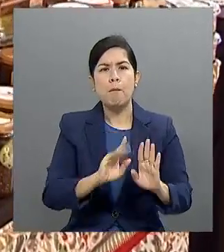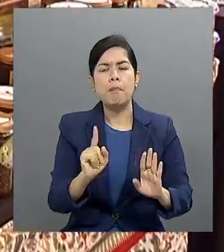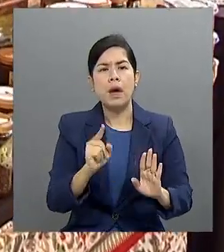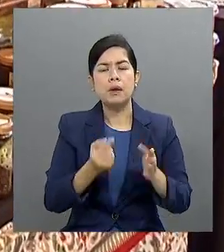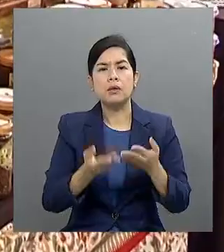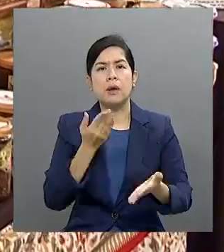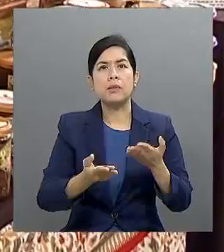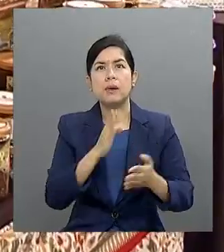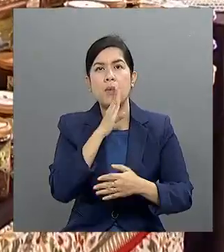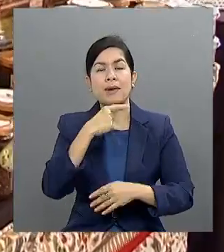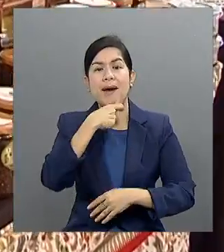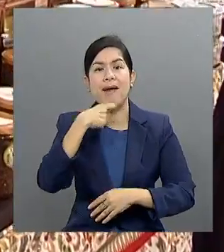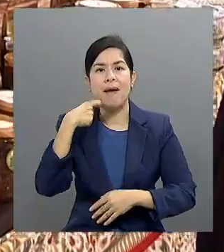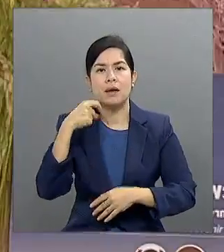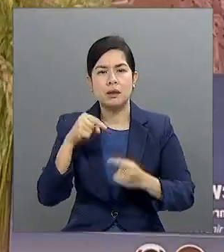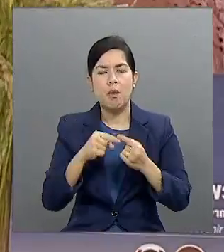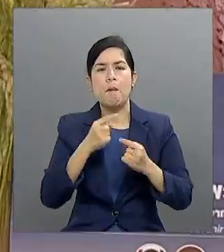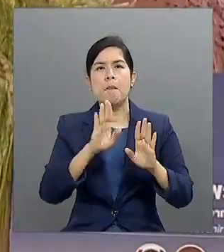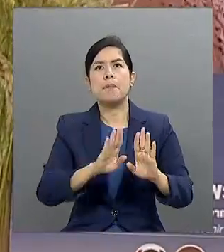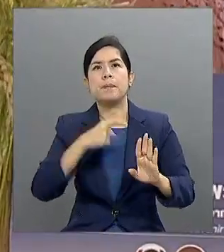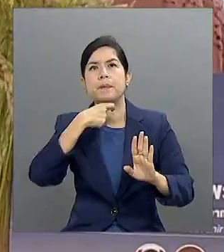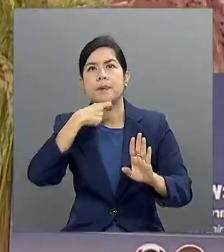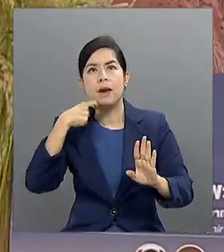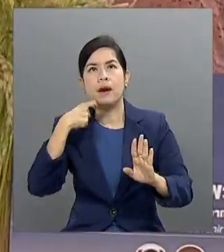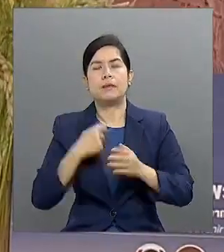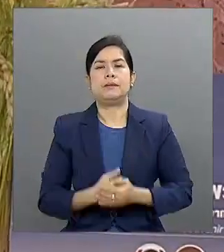ำเสร็จนะคะอันเนี้ยผัดเสร็จแล้วตำเสร็จเนี้ยเราส